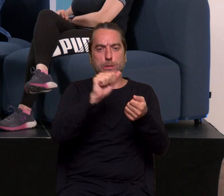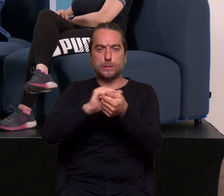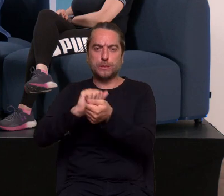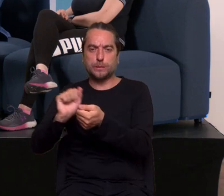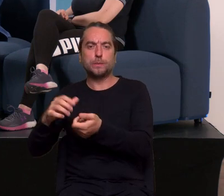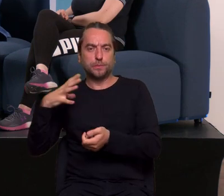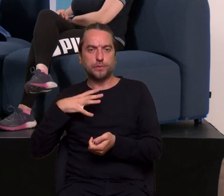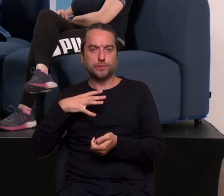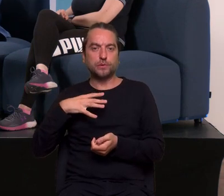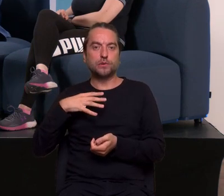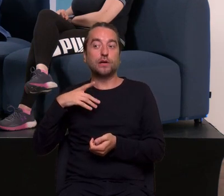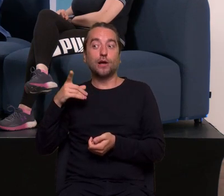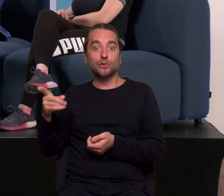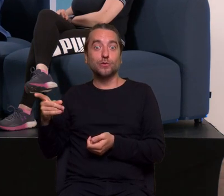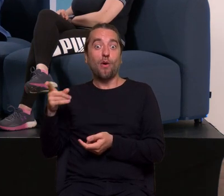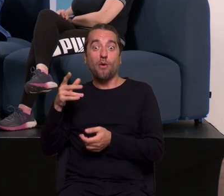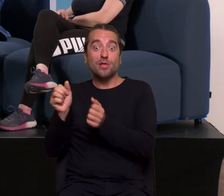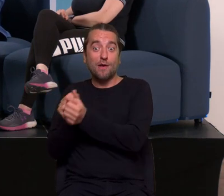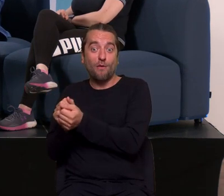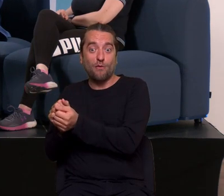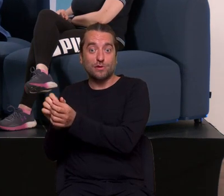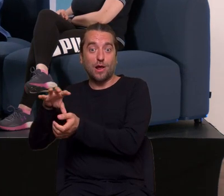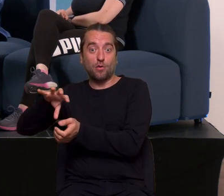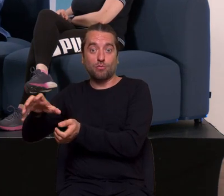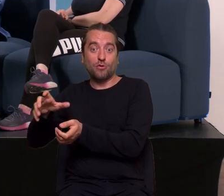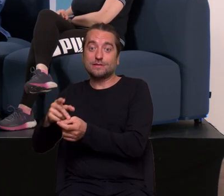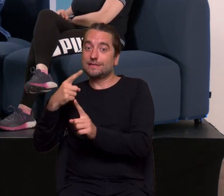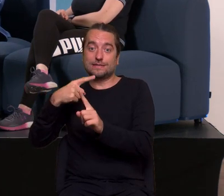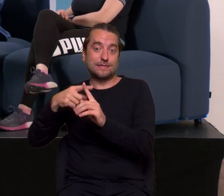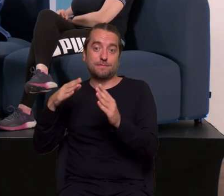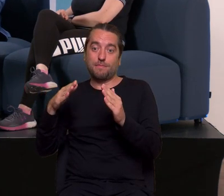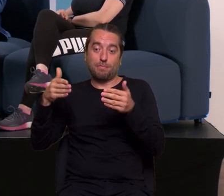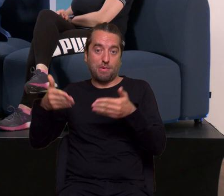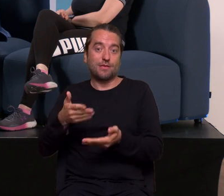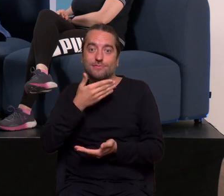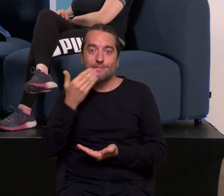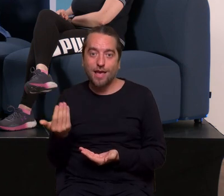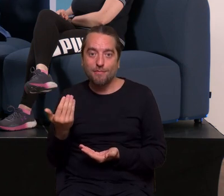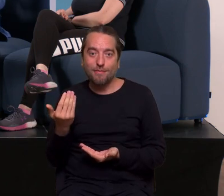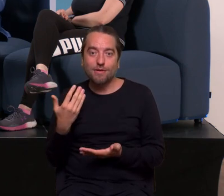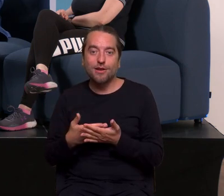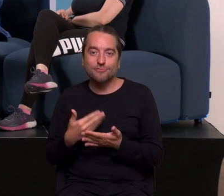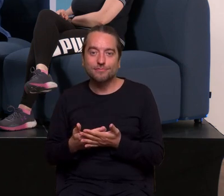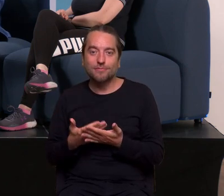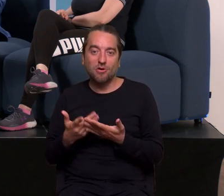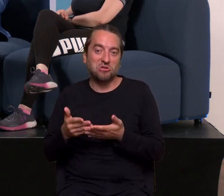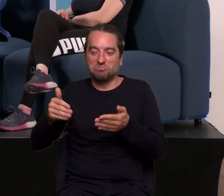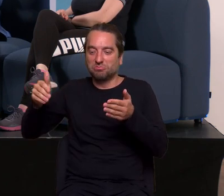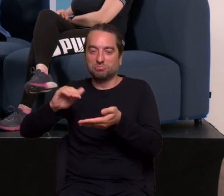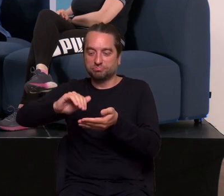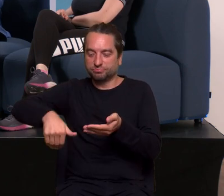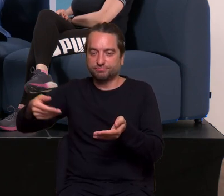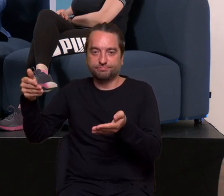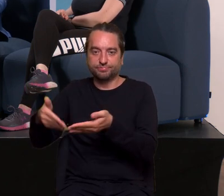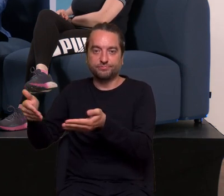te... To proszę sobie wyobrazić, że społeczności niewolnicze nie mają nawet własnych cmentarzy. To znaczy nie ma, ponieważ ich zakopywano gdzieś tam w zbiorowych mogiłach. Oni nie